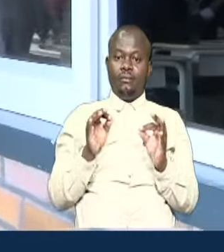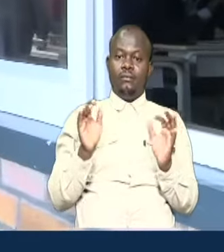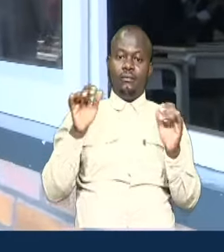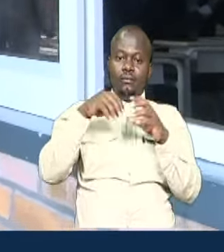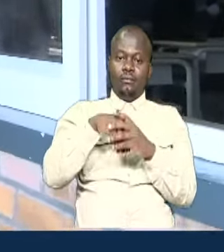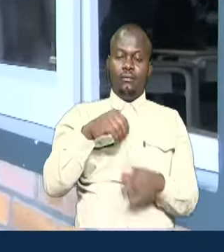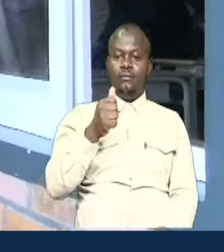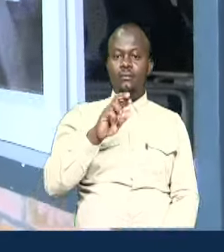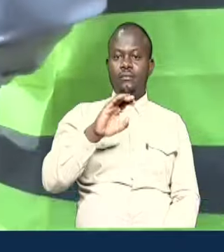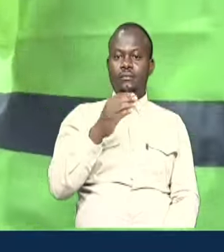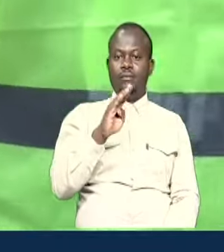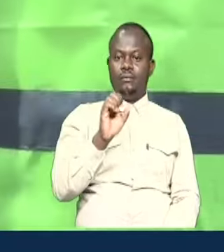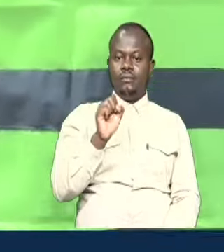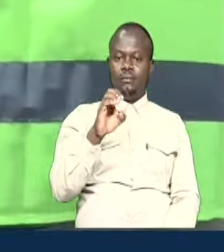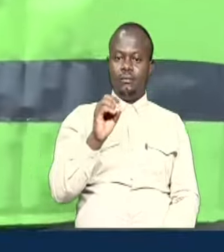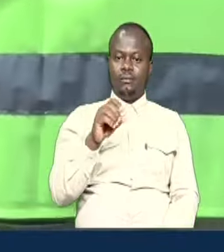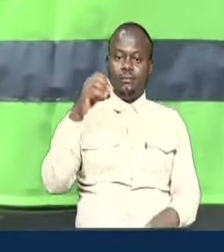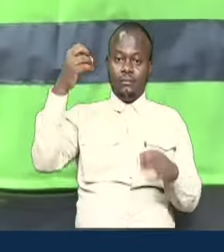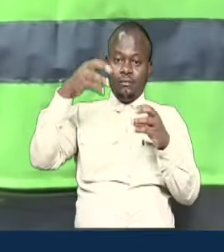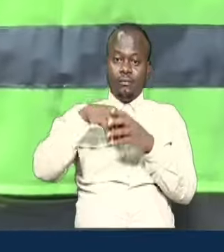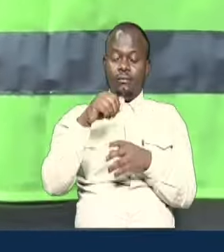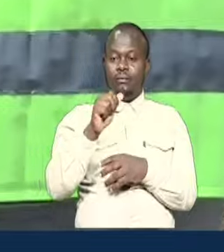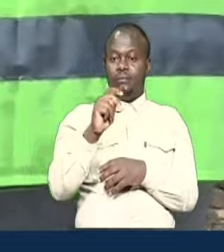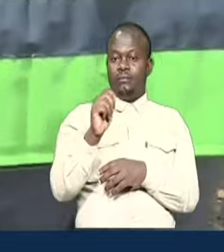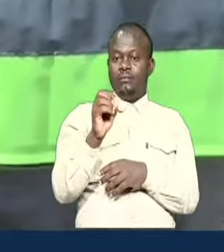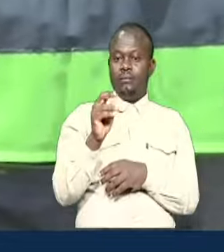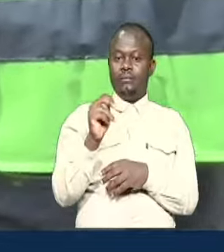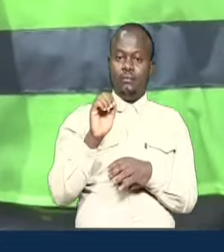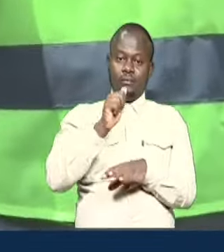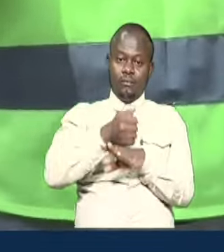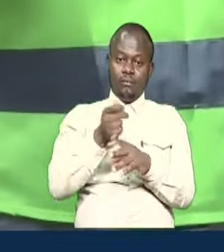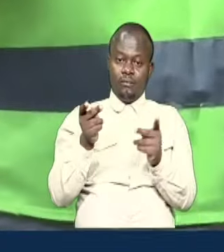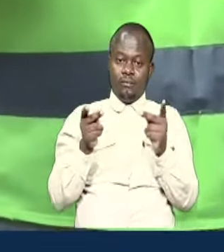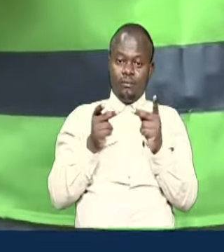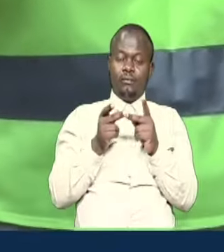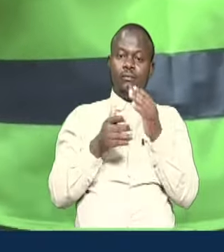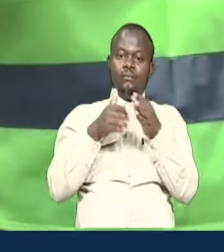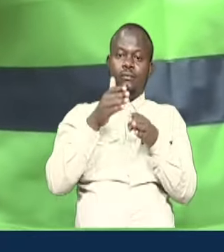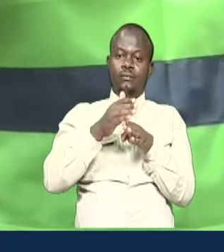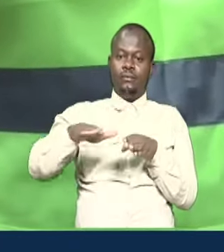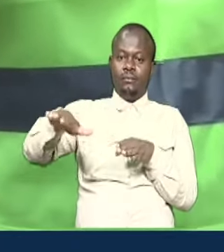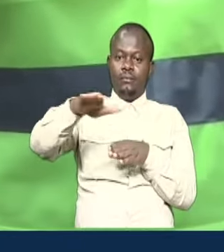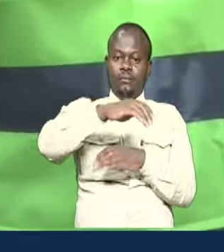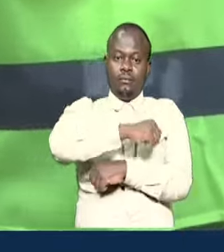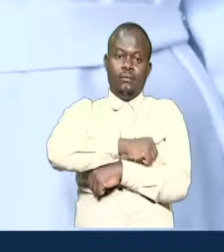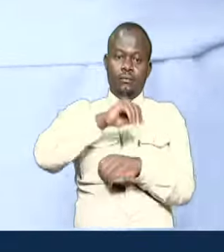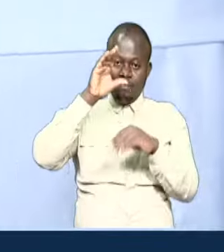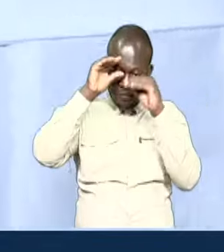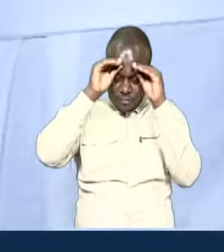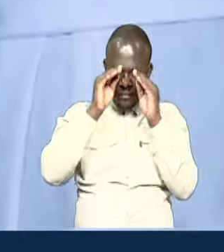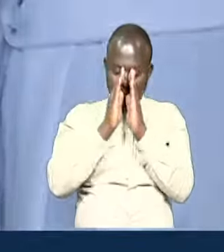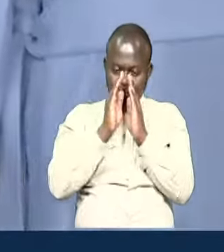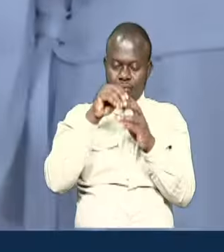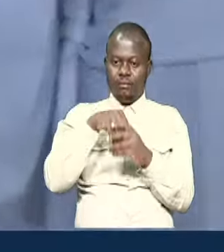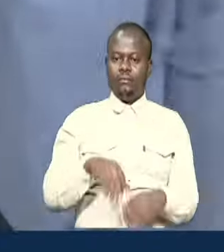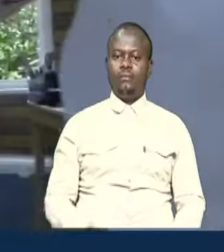na arkiepiscopi wa Kigali Antoine Cardinal Kambanda hashyizwe ibuye ryifatizwa agiye kubakwa chapelle abanyeshuri bazajya basengeramo